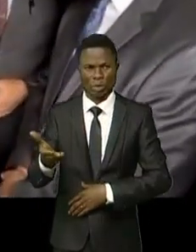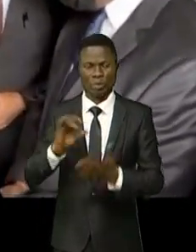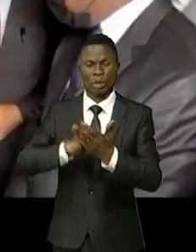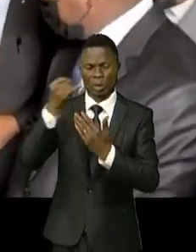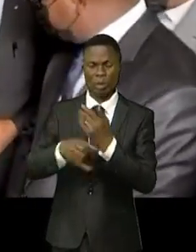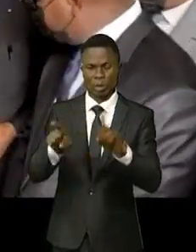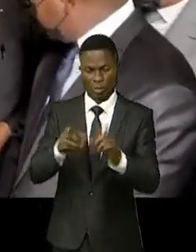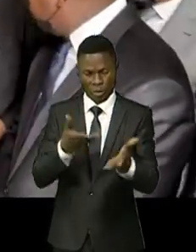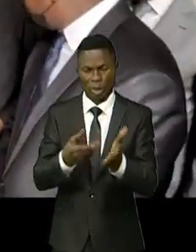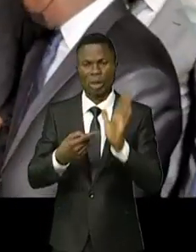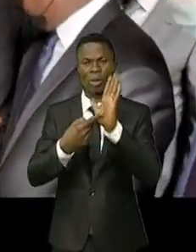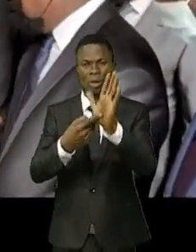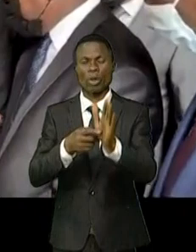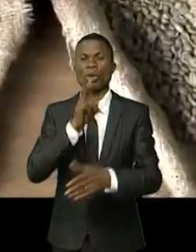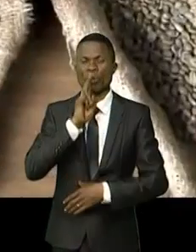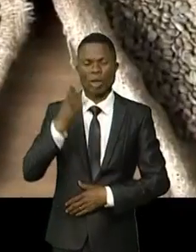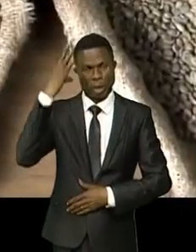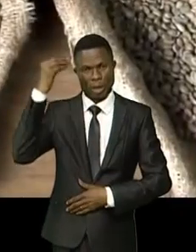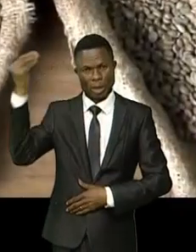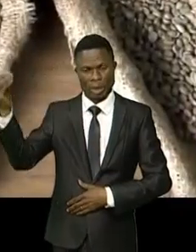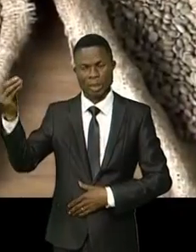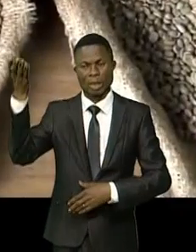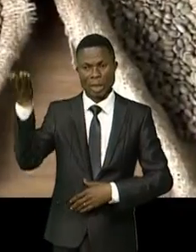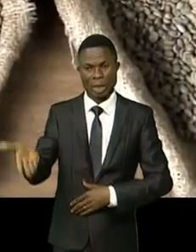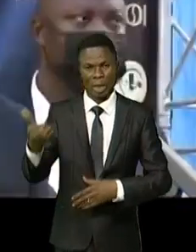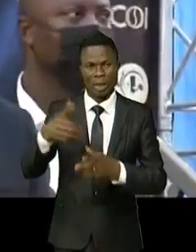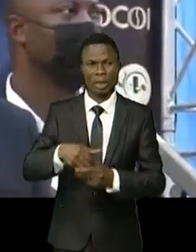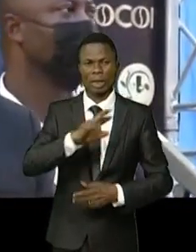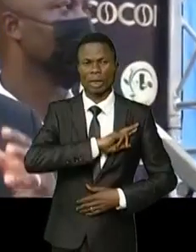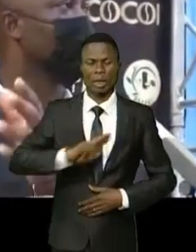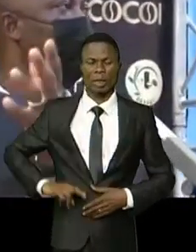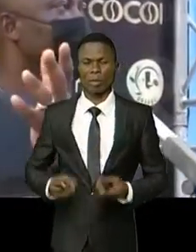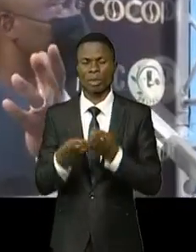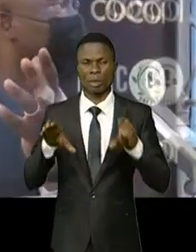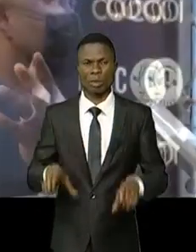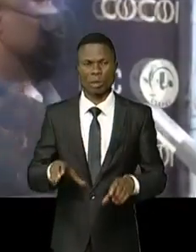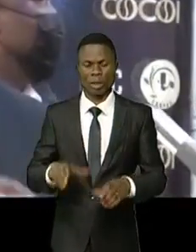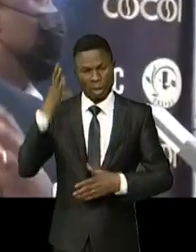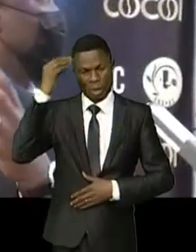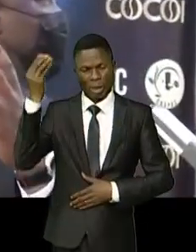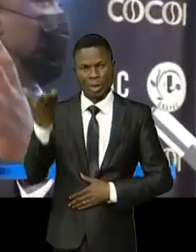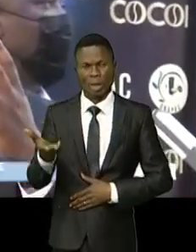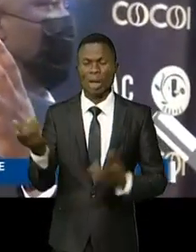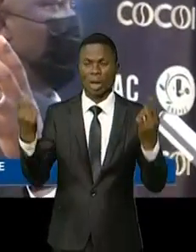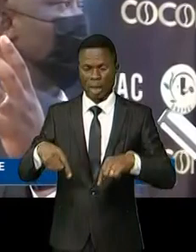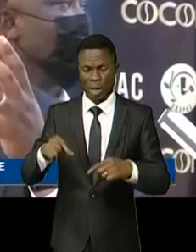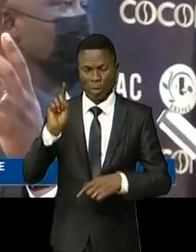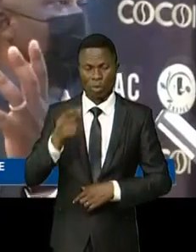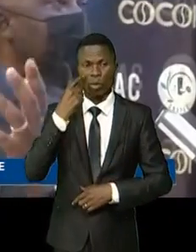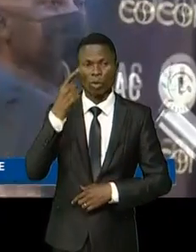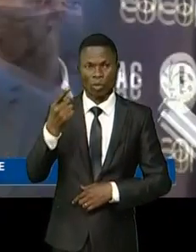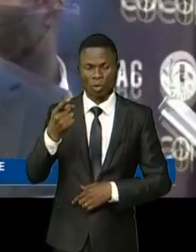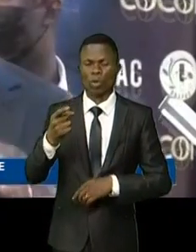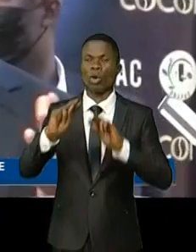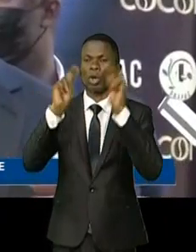projets montrent qu'il y a de l'espoir en République démocratique du Congo. Il y a de l'espoir lorsqu'on peut voir des agents comme